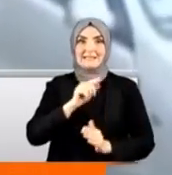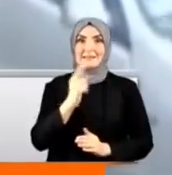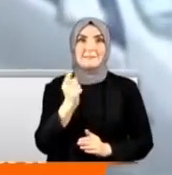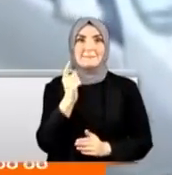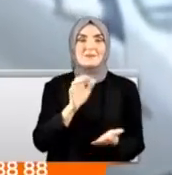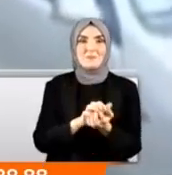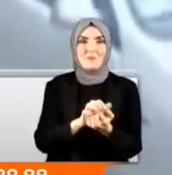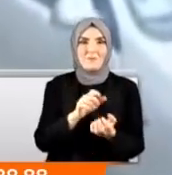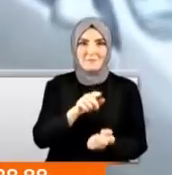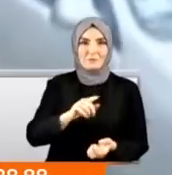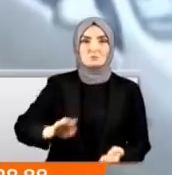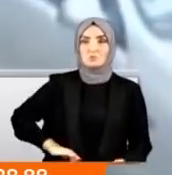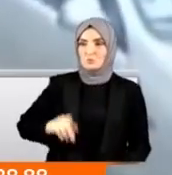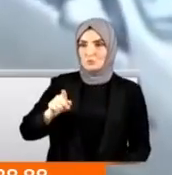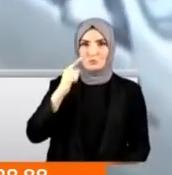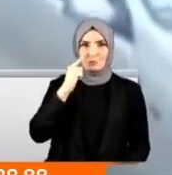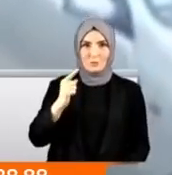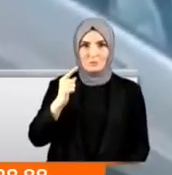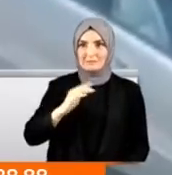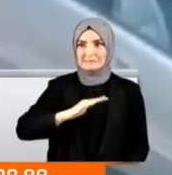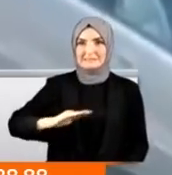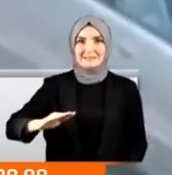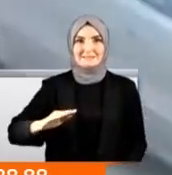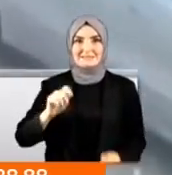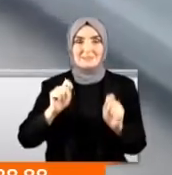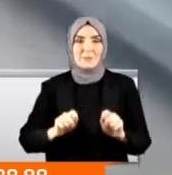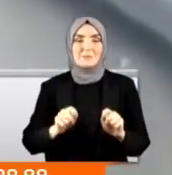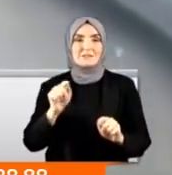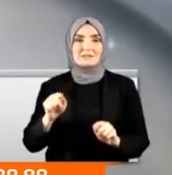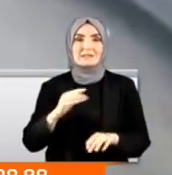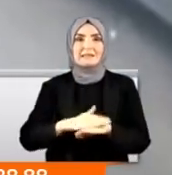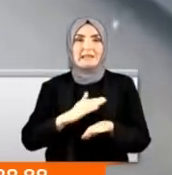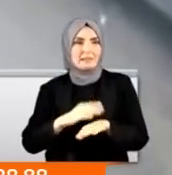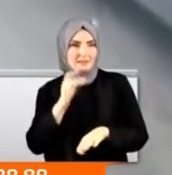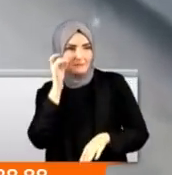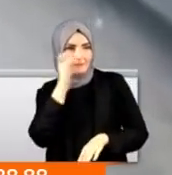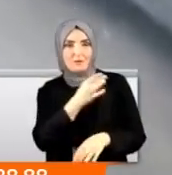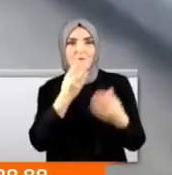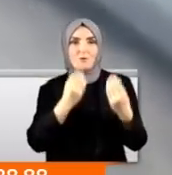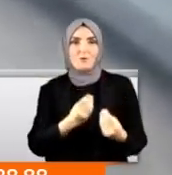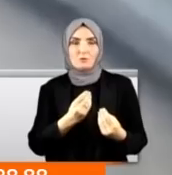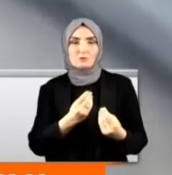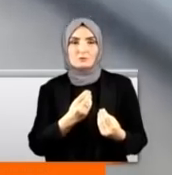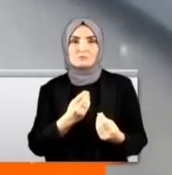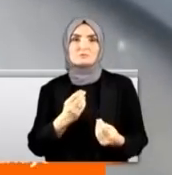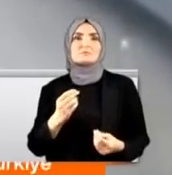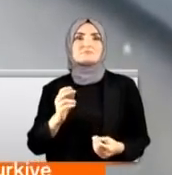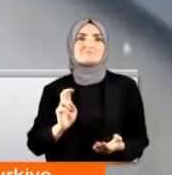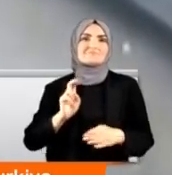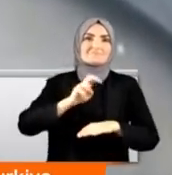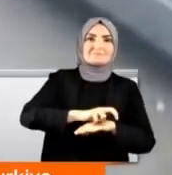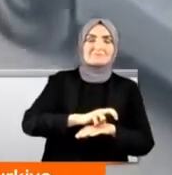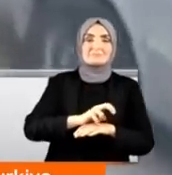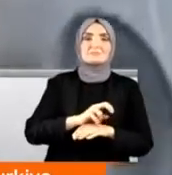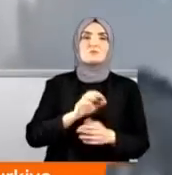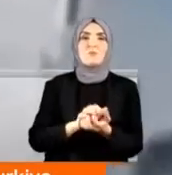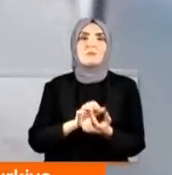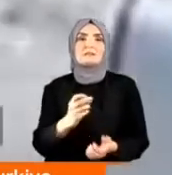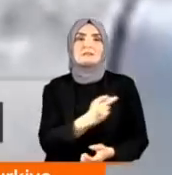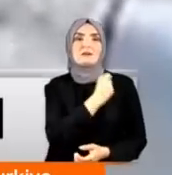saldırdı. Saldırıyı savuşturan kedi kaçtı. Köpek bu kez birkaç metre uzaklıktaki çocuğa yöneldi ve üzerine atıldı.